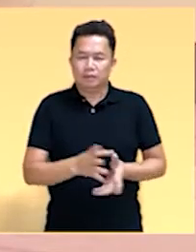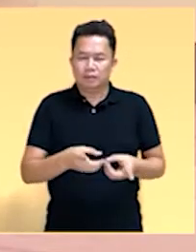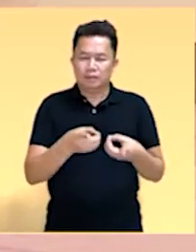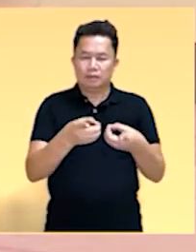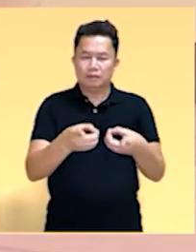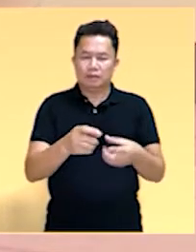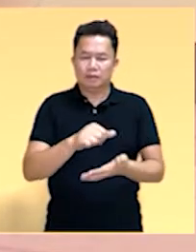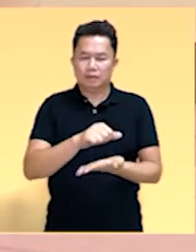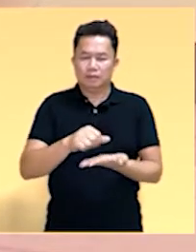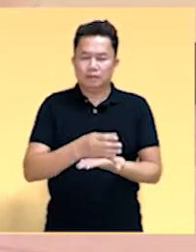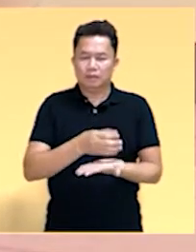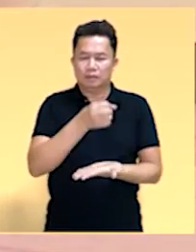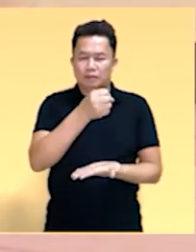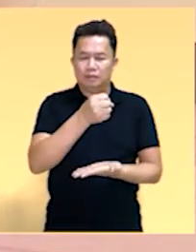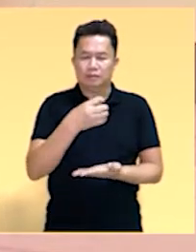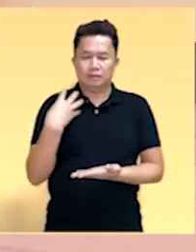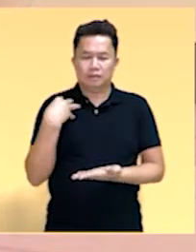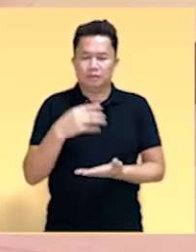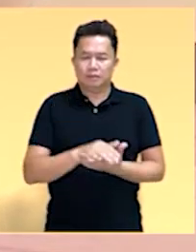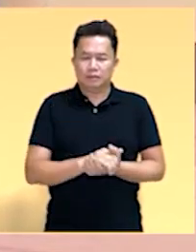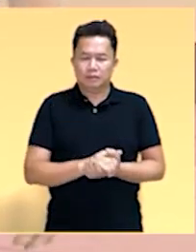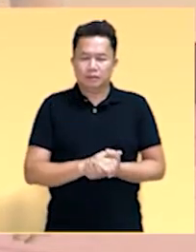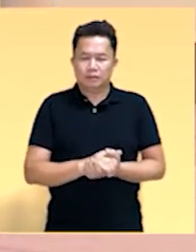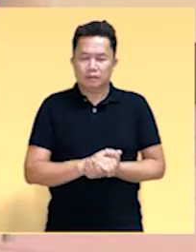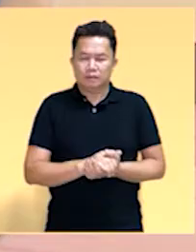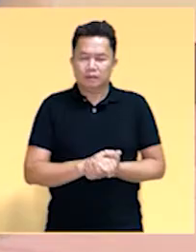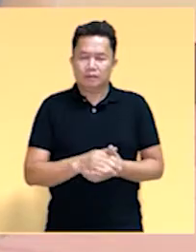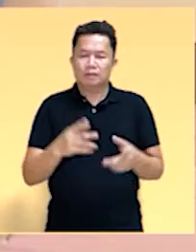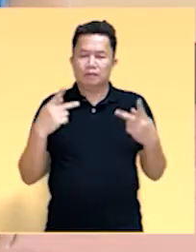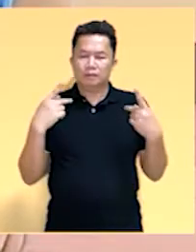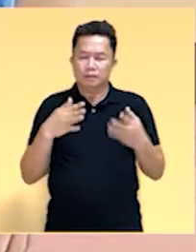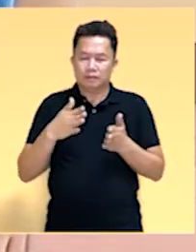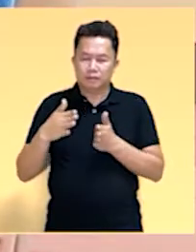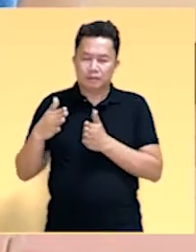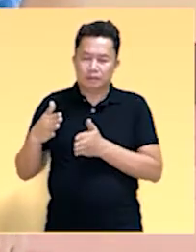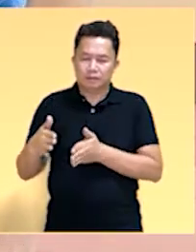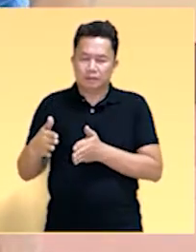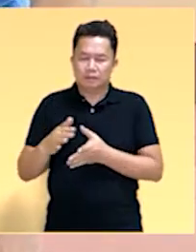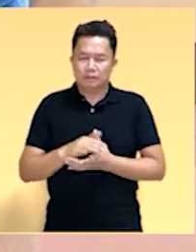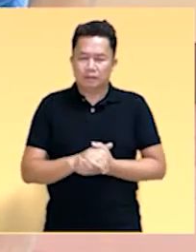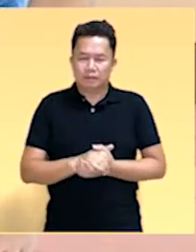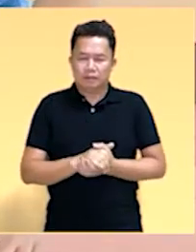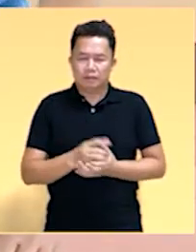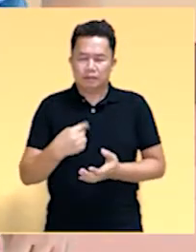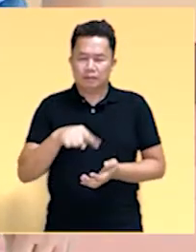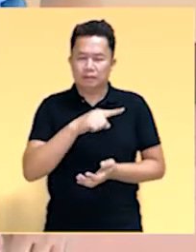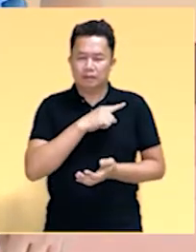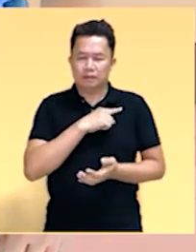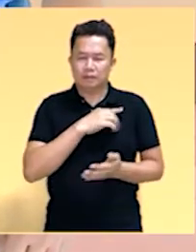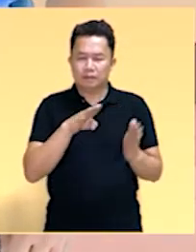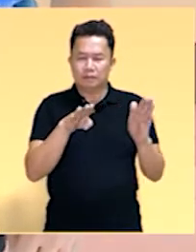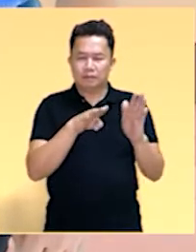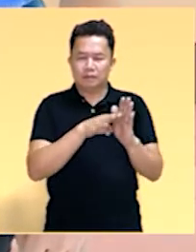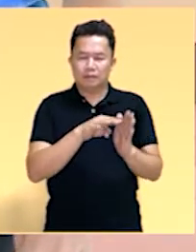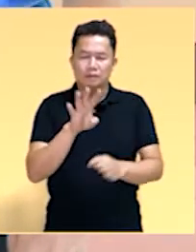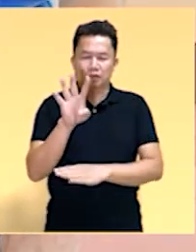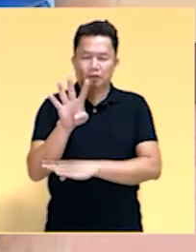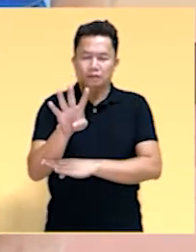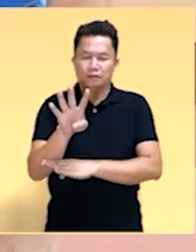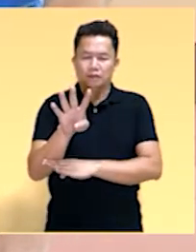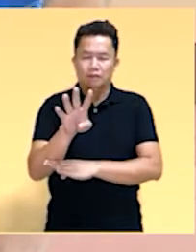6,375 na donated alcohol bottle, Kapitana. Aba! May matitira pa tayo kung ganoon. Ang ating barangay ay